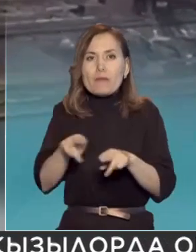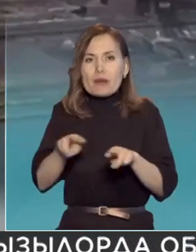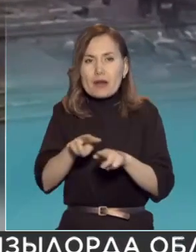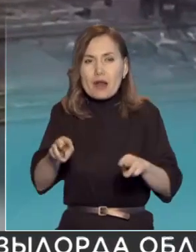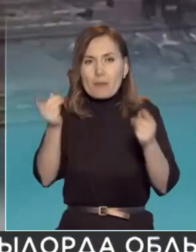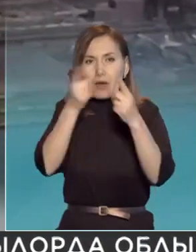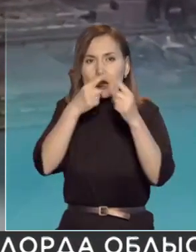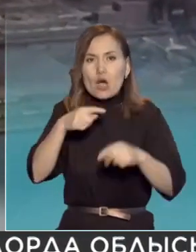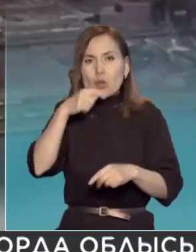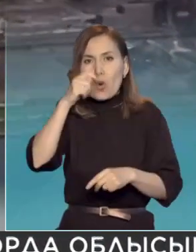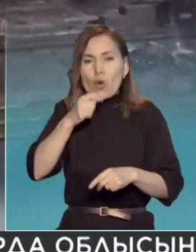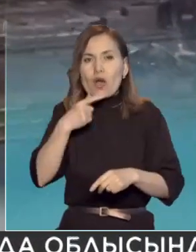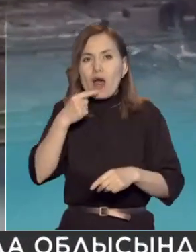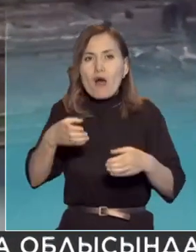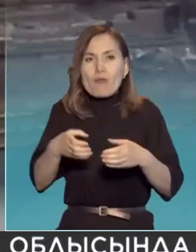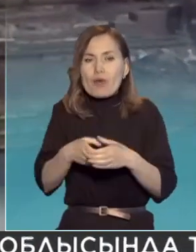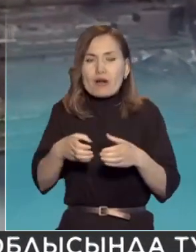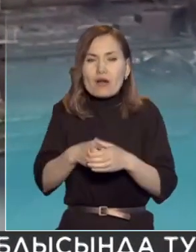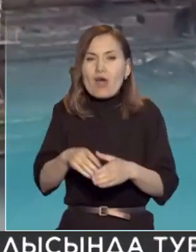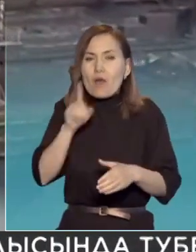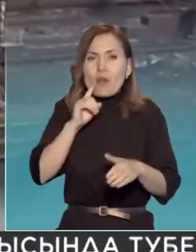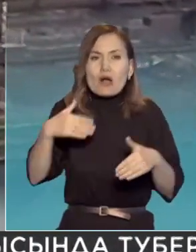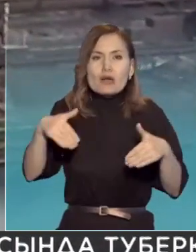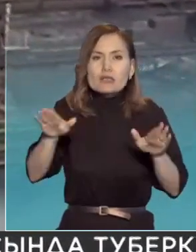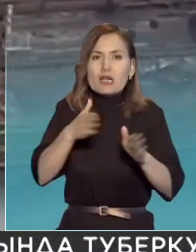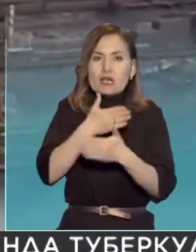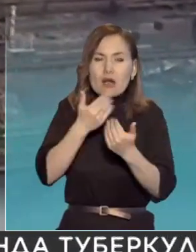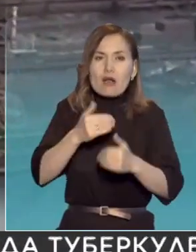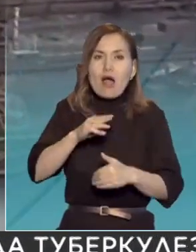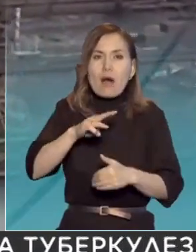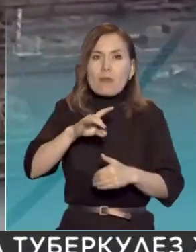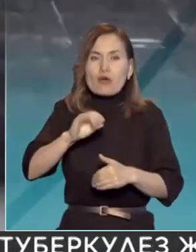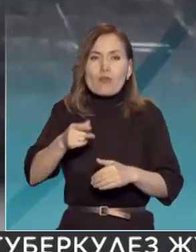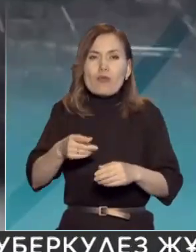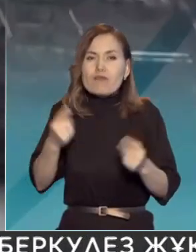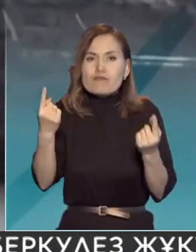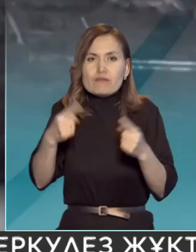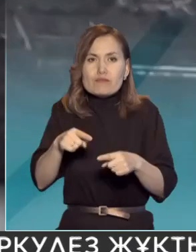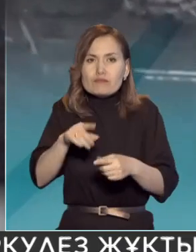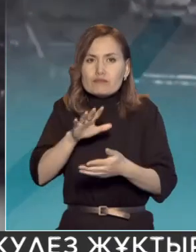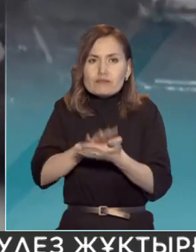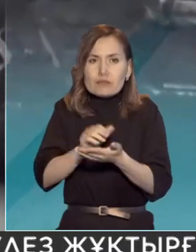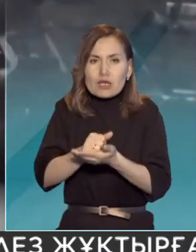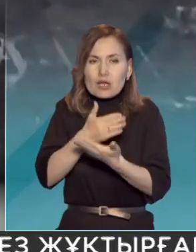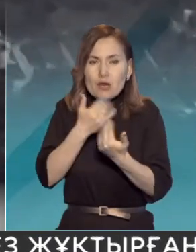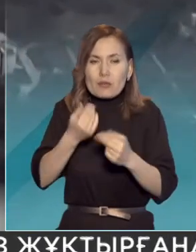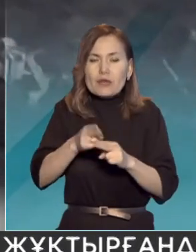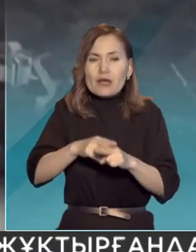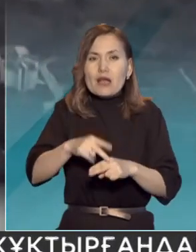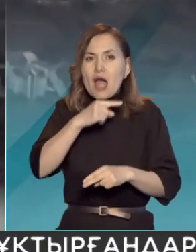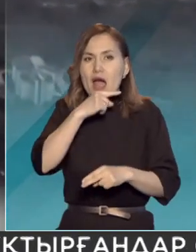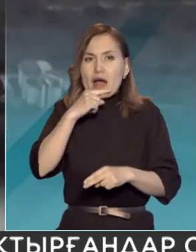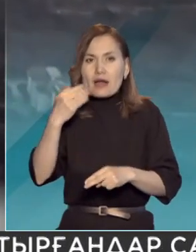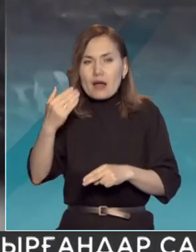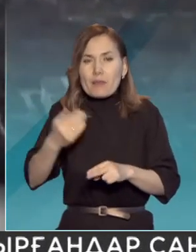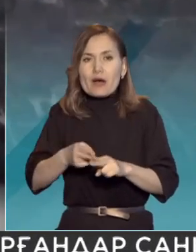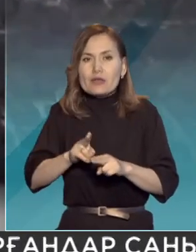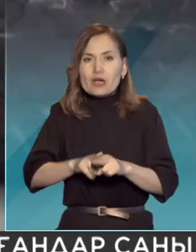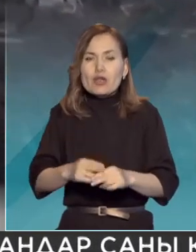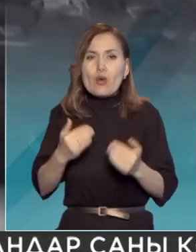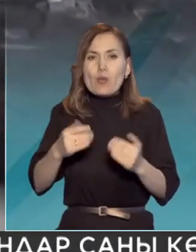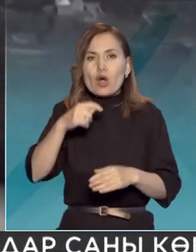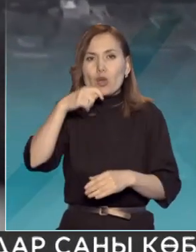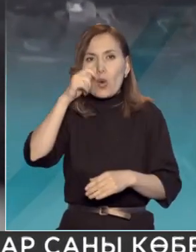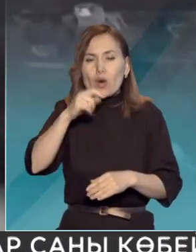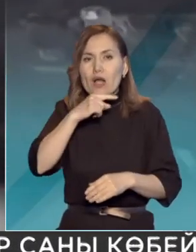мәлімдегендей, Украина әскерінің берілуге ниеті жоқ және Мариуполь әлі құламаған. Ал жақында ұсталған ресейшіл саясаткер Виктор Медведчук бүгін Украина